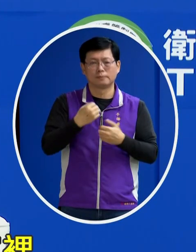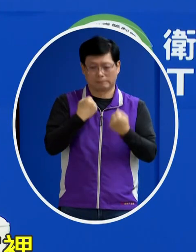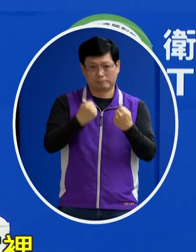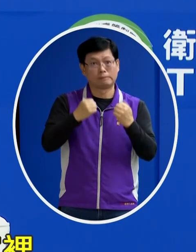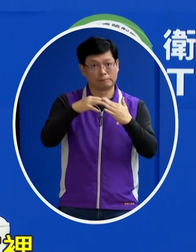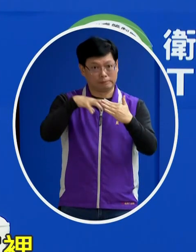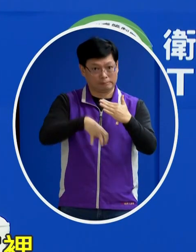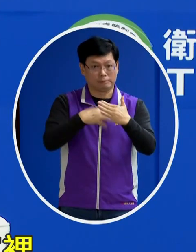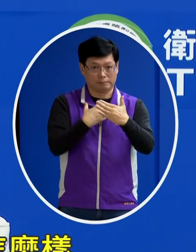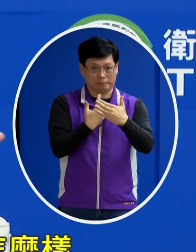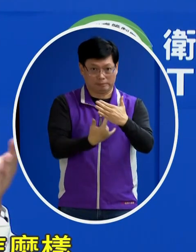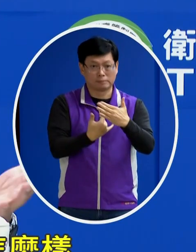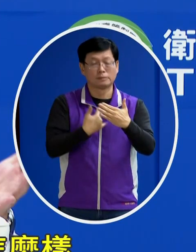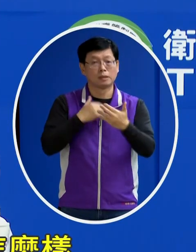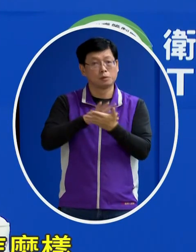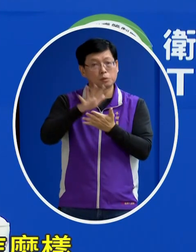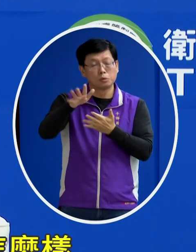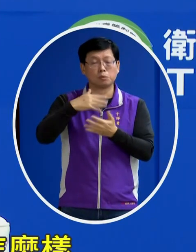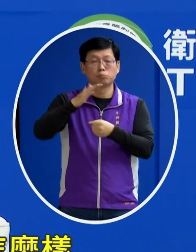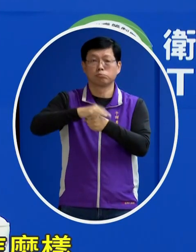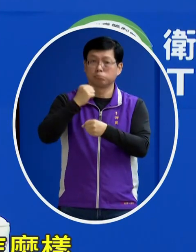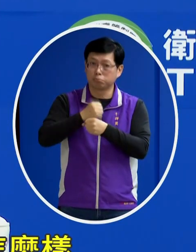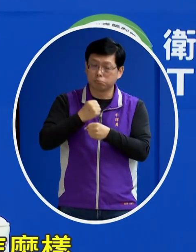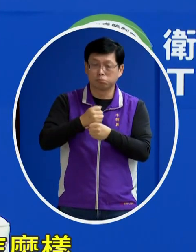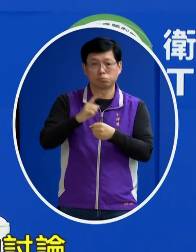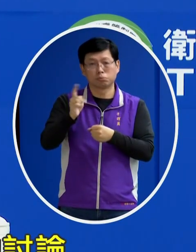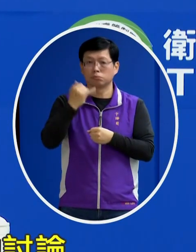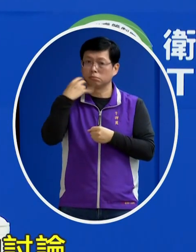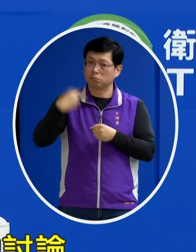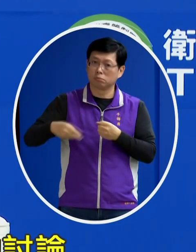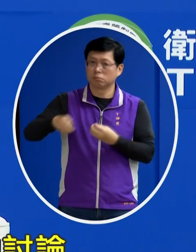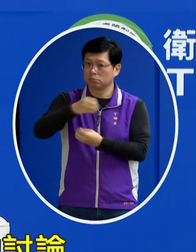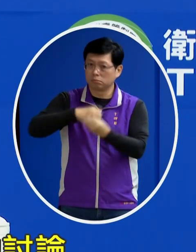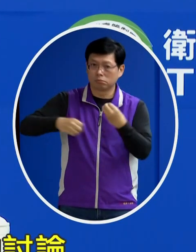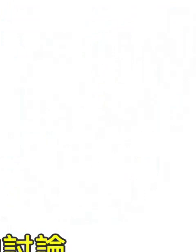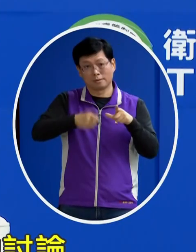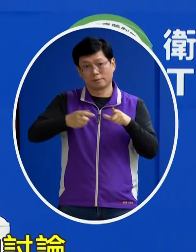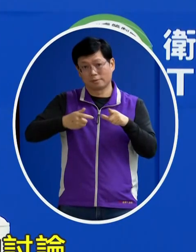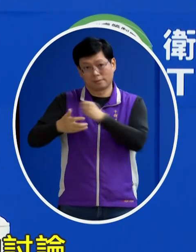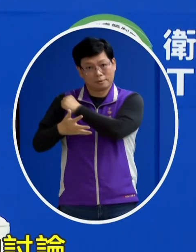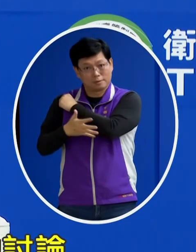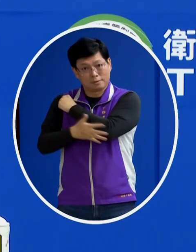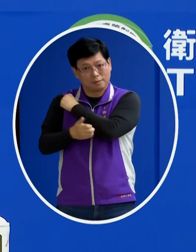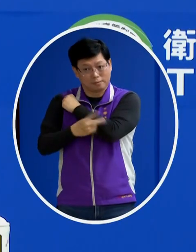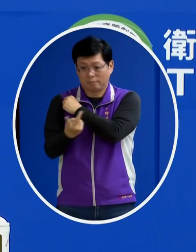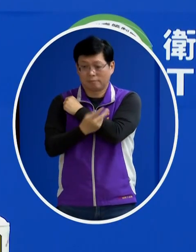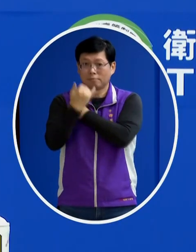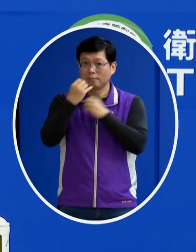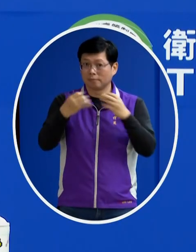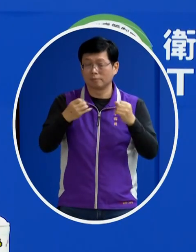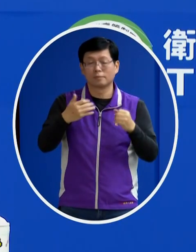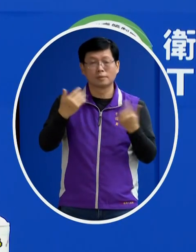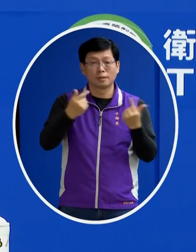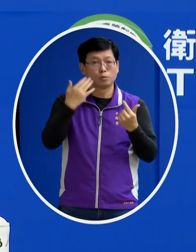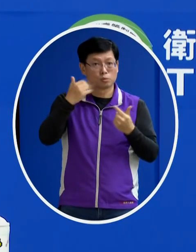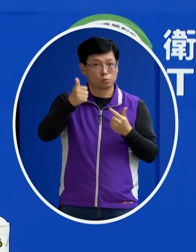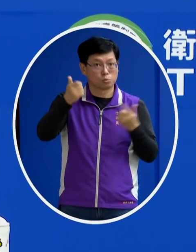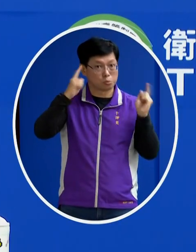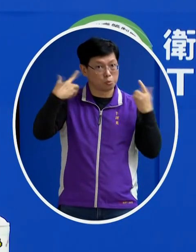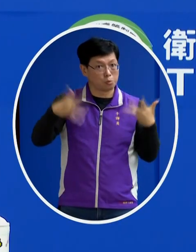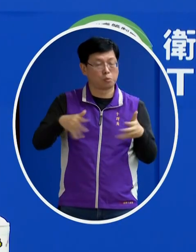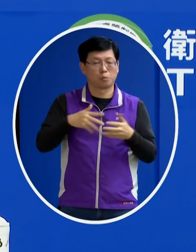在家里，那未来怎么样去补班或怎么样，那可以再来做一些相关的讨论。但是我还强调说有旅游史有症